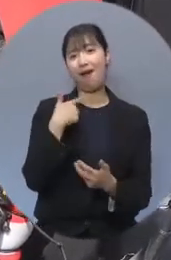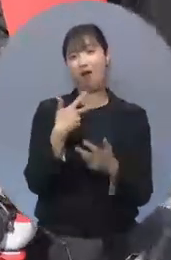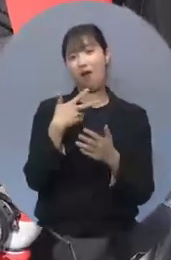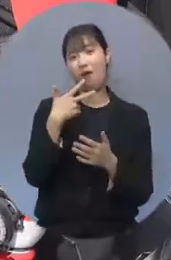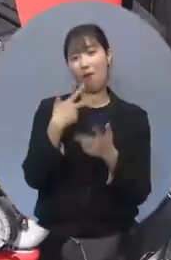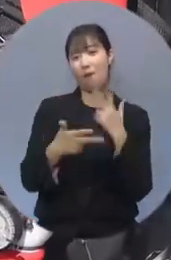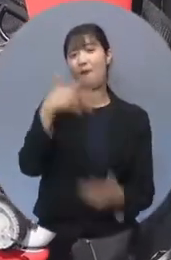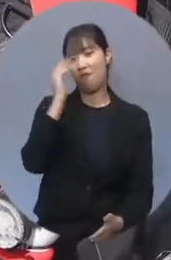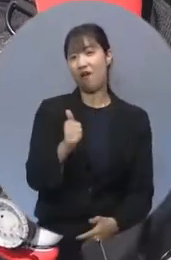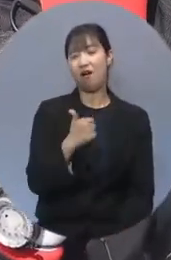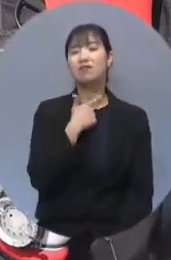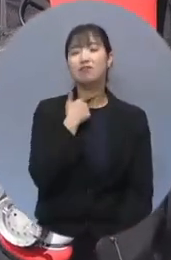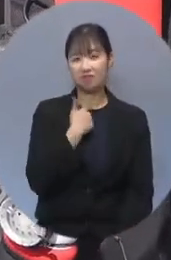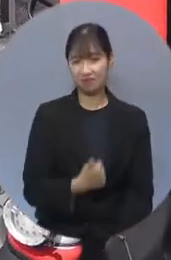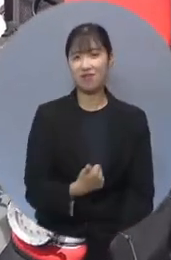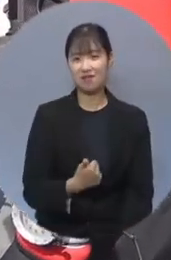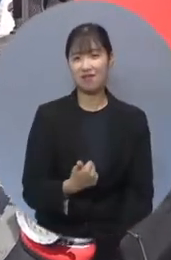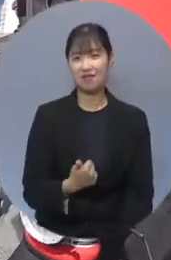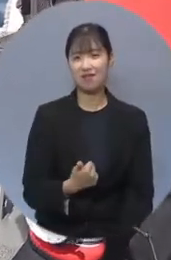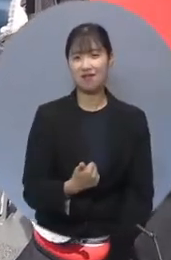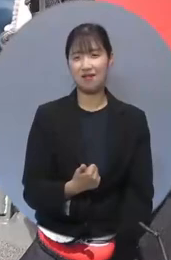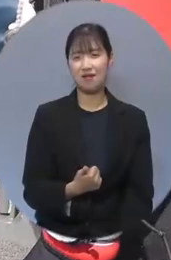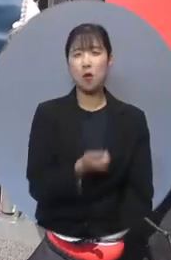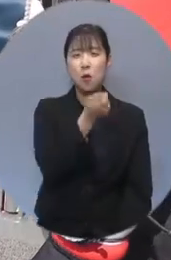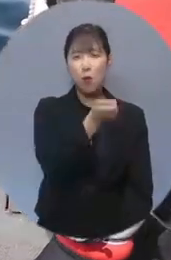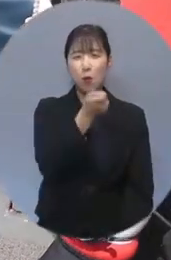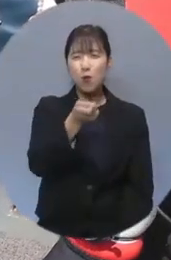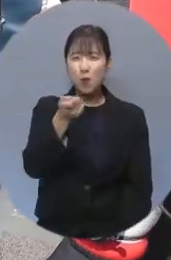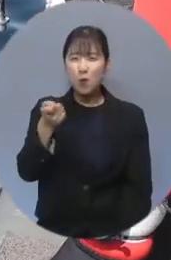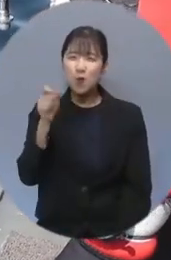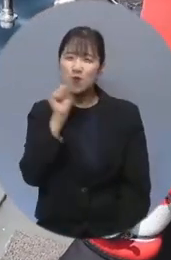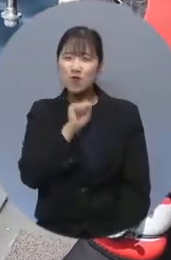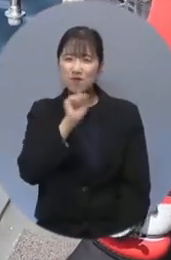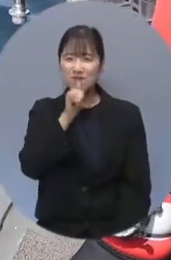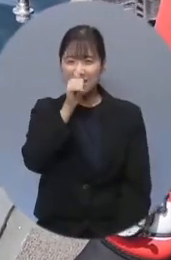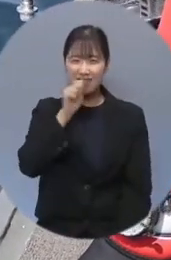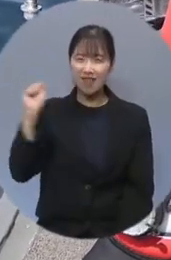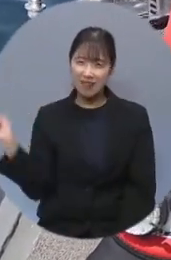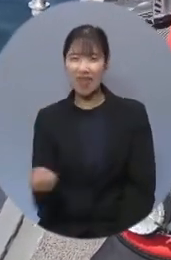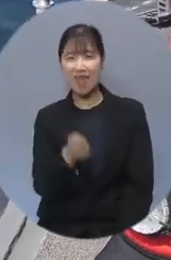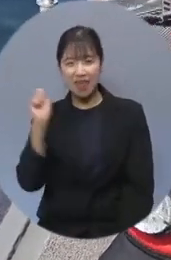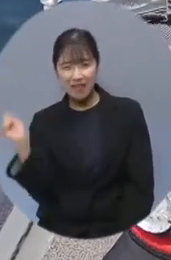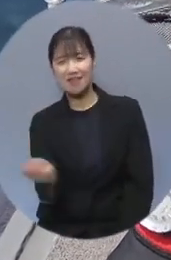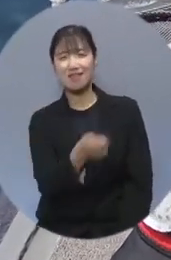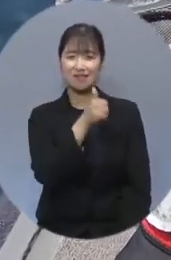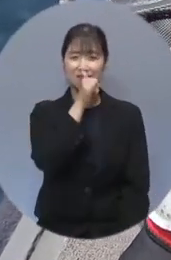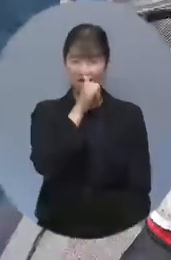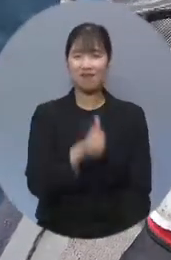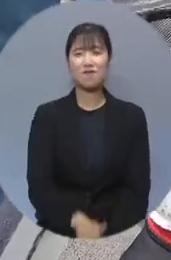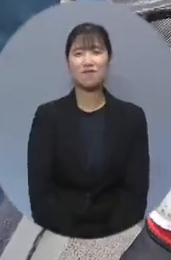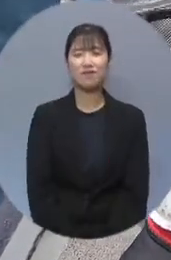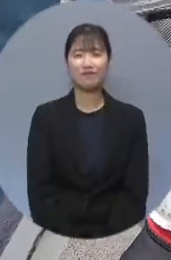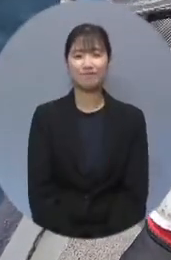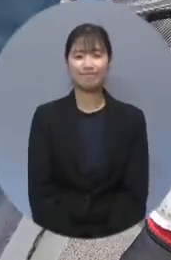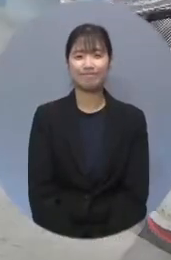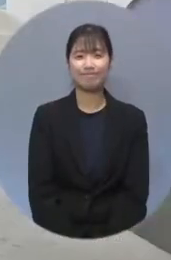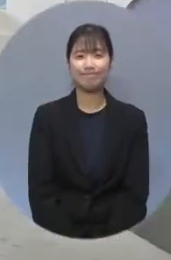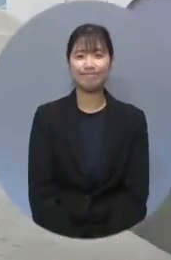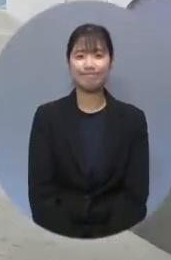하고 뭐 그랬습니다. 뭐 조금씩은 다 합니다. 뭐 테니스도 좀 하고. 그러시구나. 네, 네. 그랬습니다.